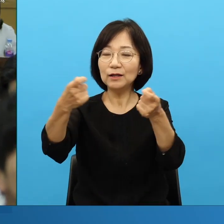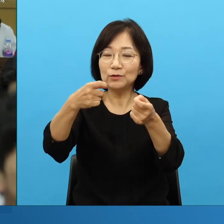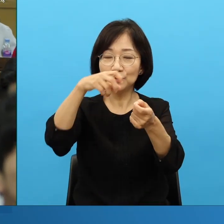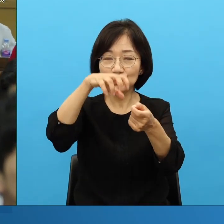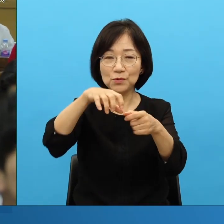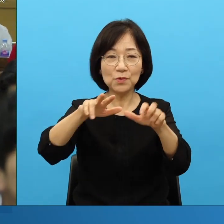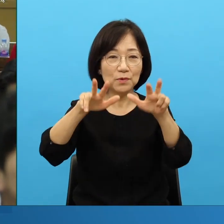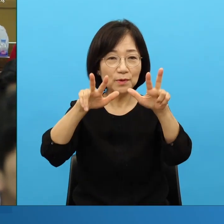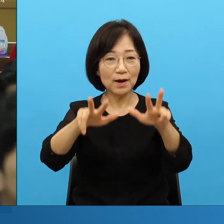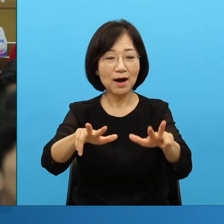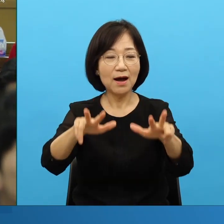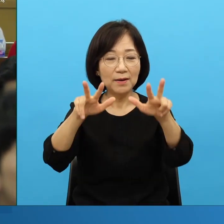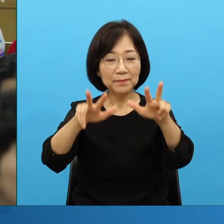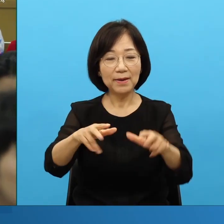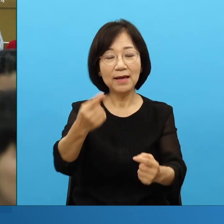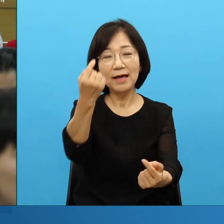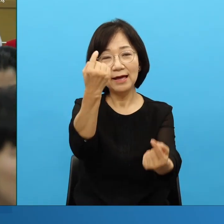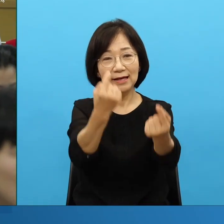주